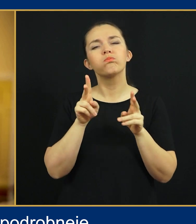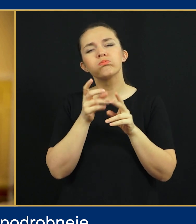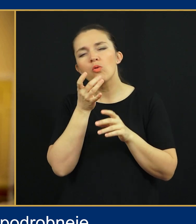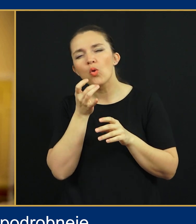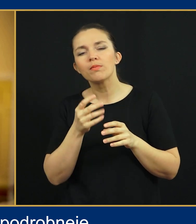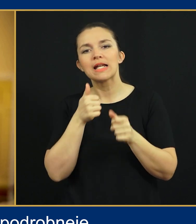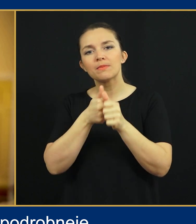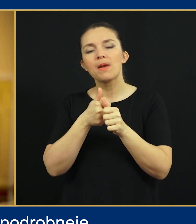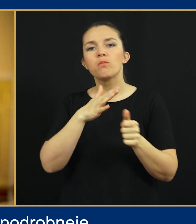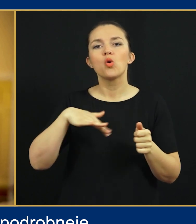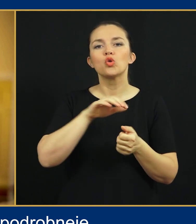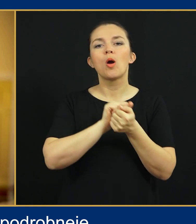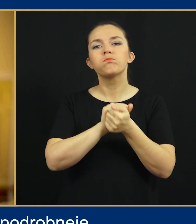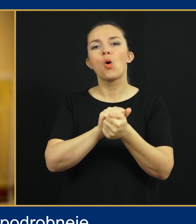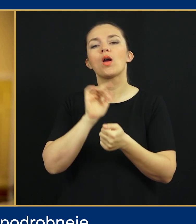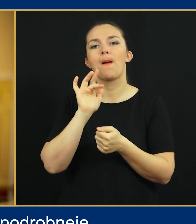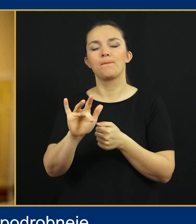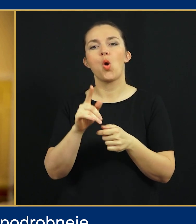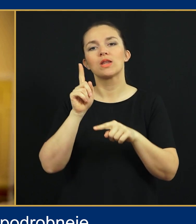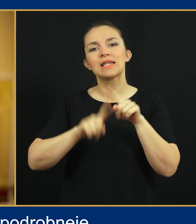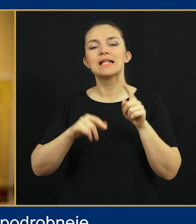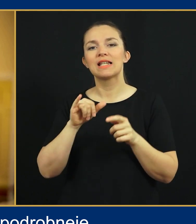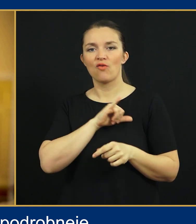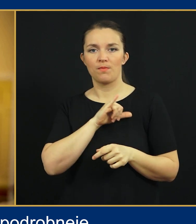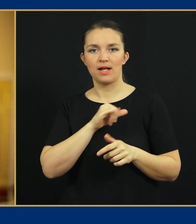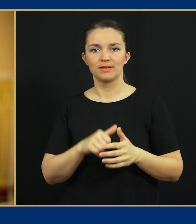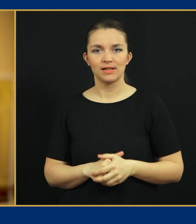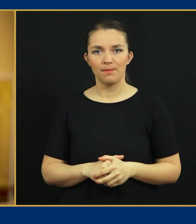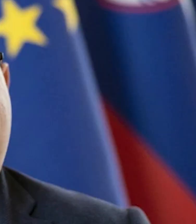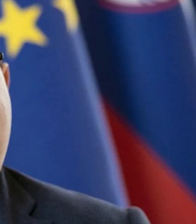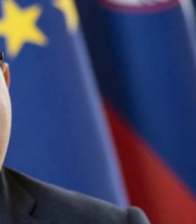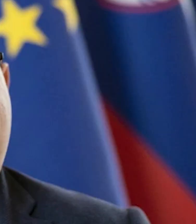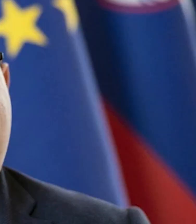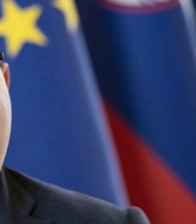podrobneje spremljala področje boja proti dezinformacijam.